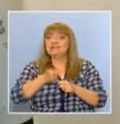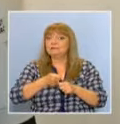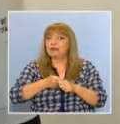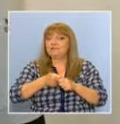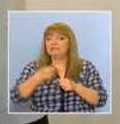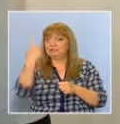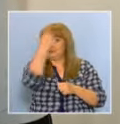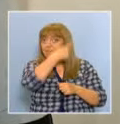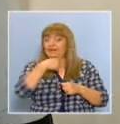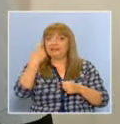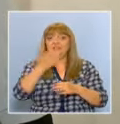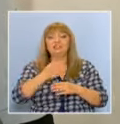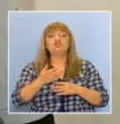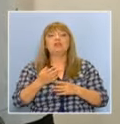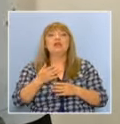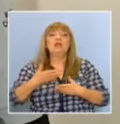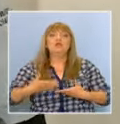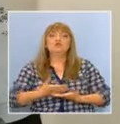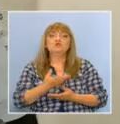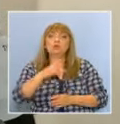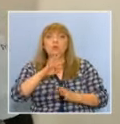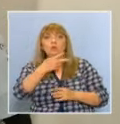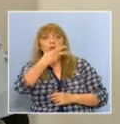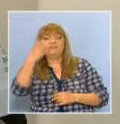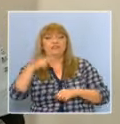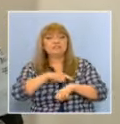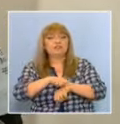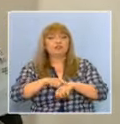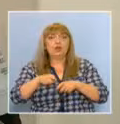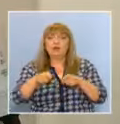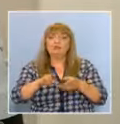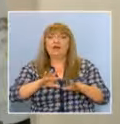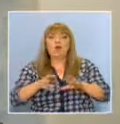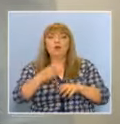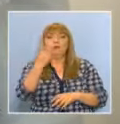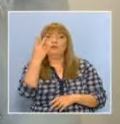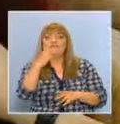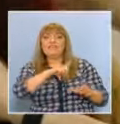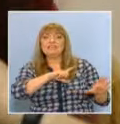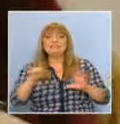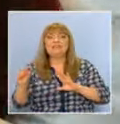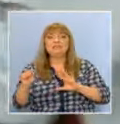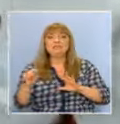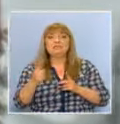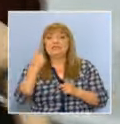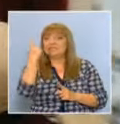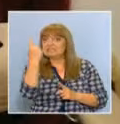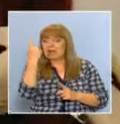предната част е нужно до 200 часа. Това е около 2 седмици само за предна